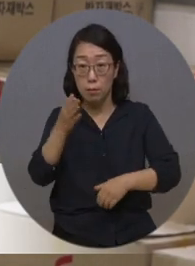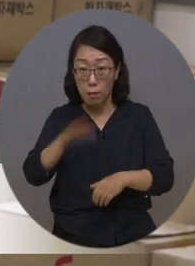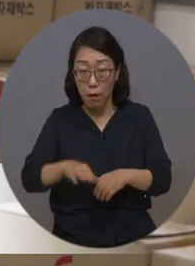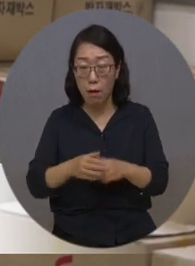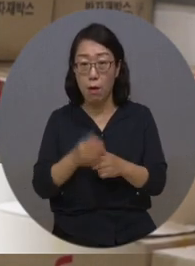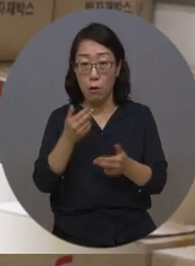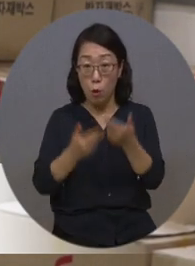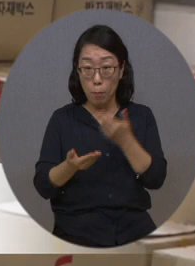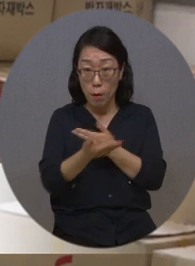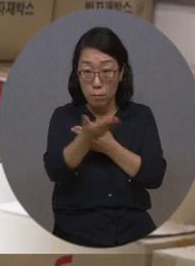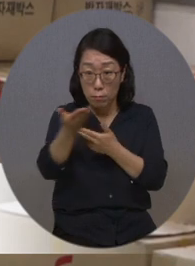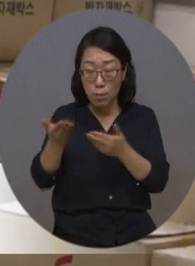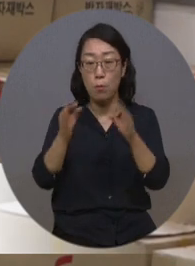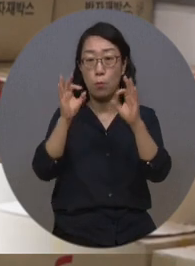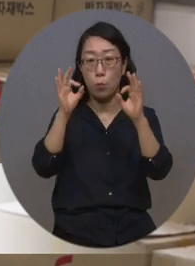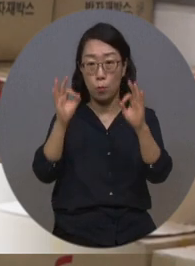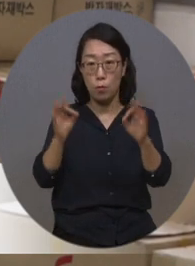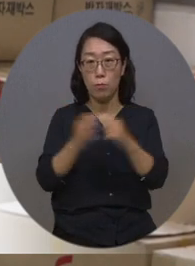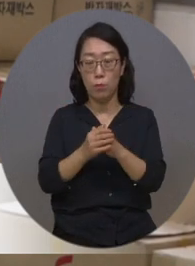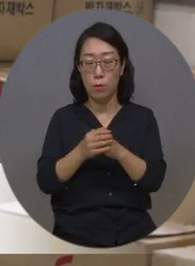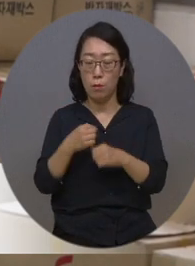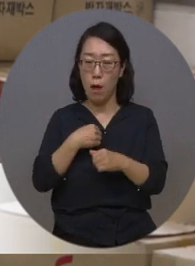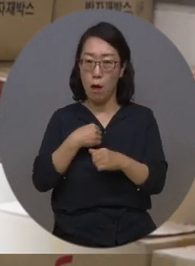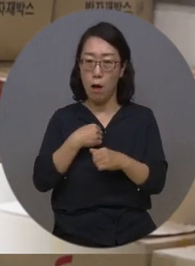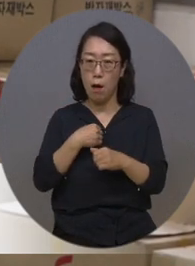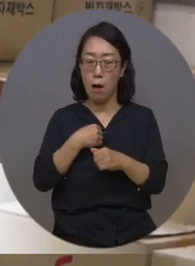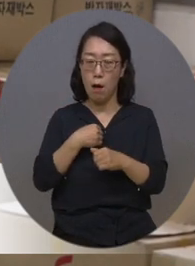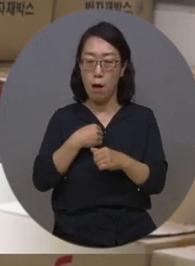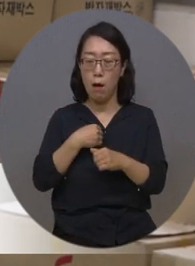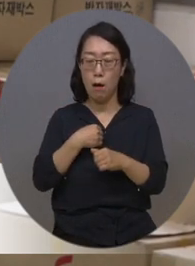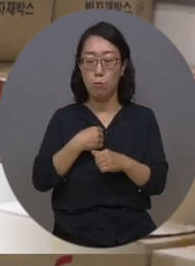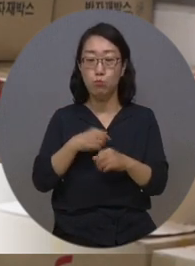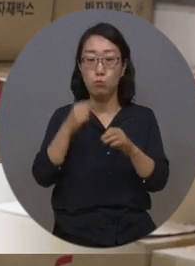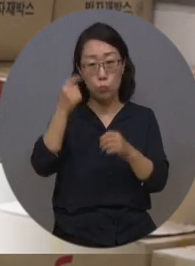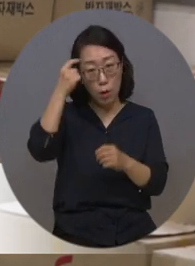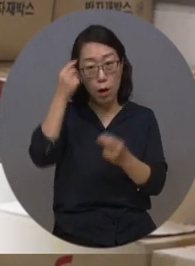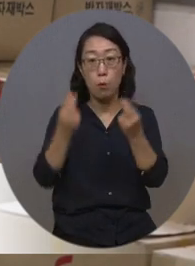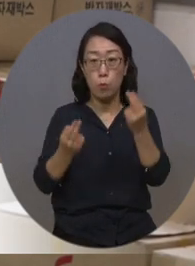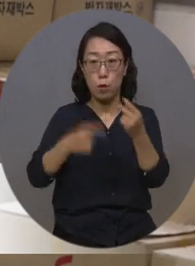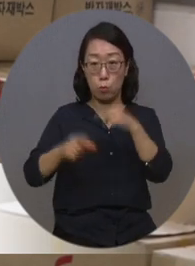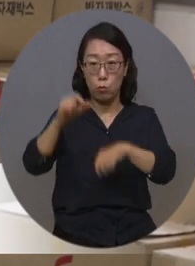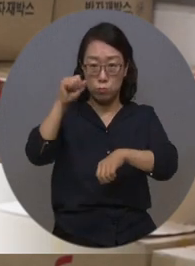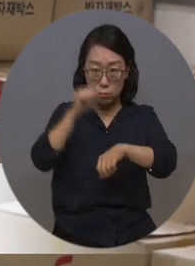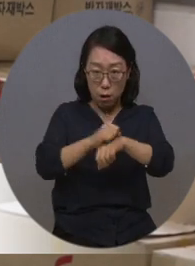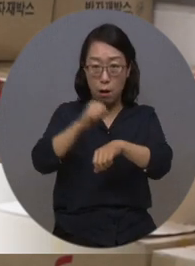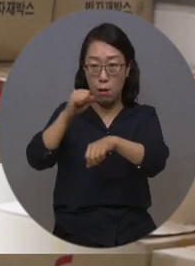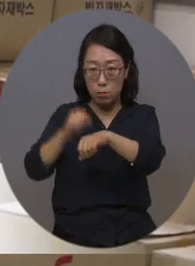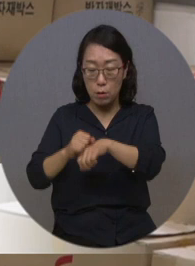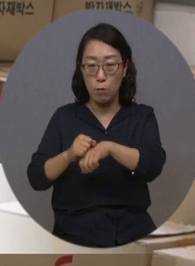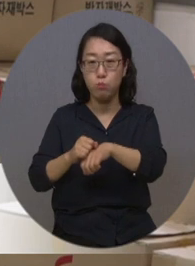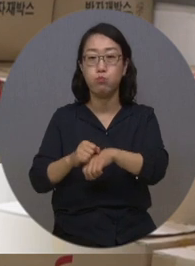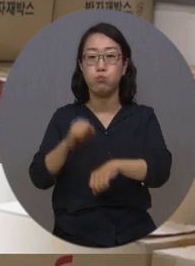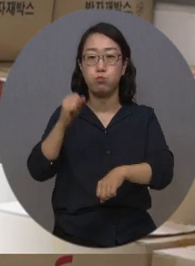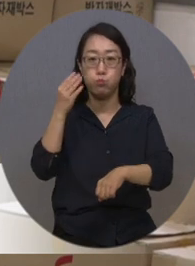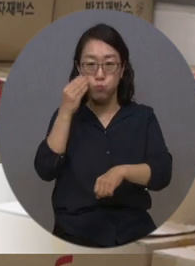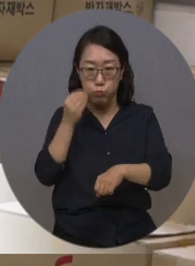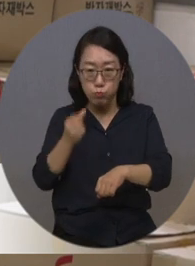옆에 계신 문소리 저희 입장에서 봤을 때 생각보다 더 능률적이고 효과적이어서